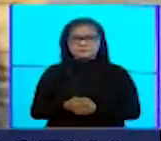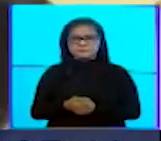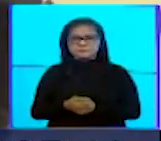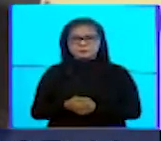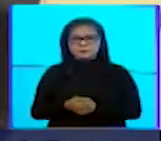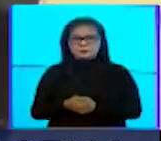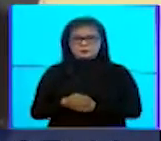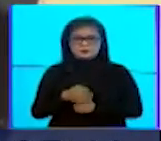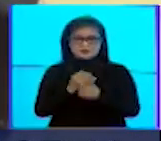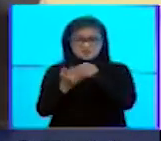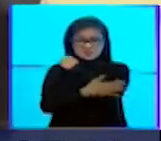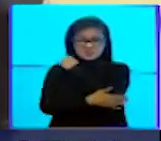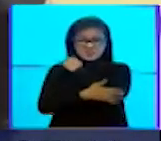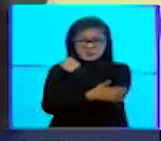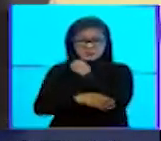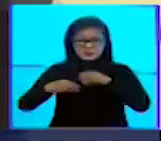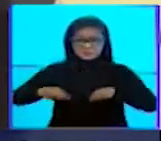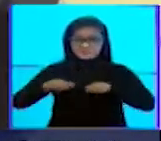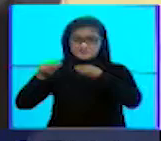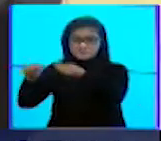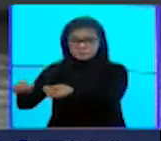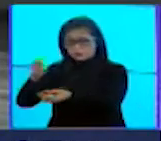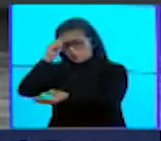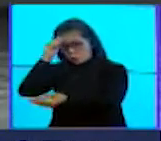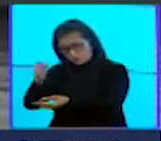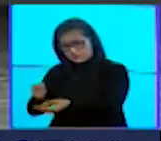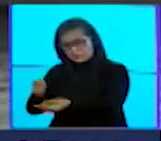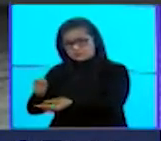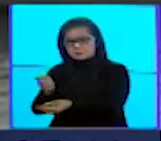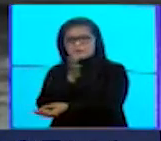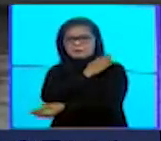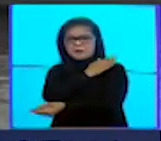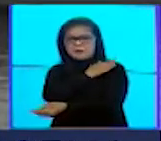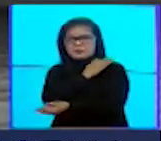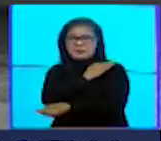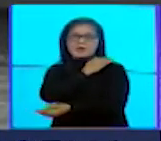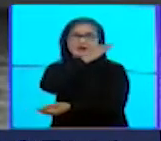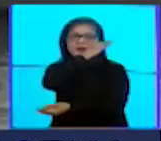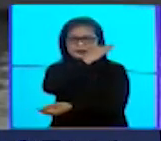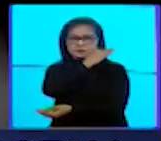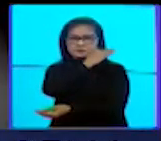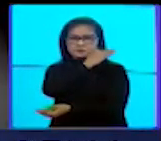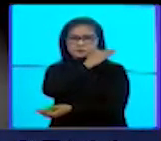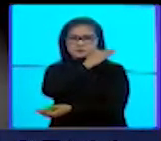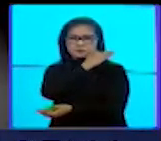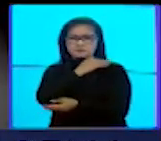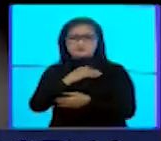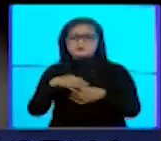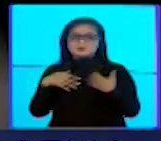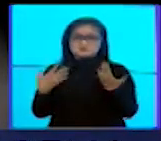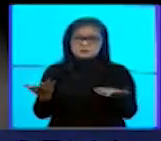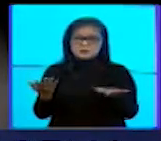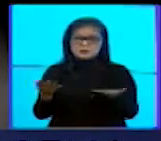Negara akan memberikan penghargaan kenaikan pangkat satu tingkat lebih tinggi serta